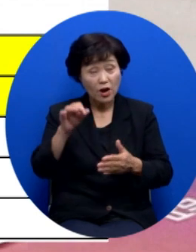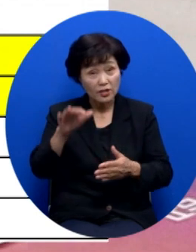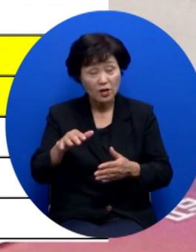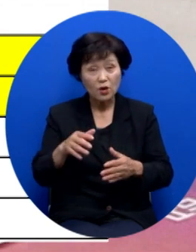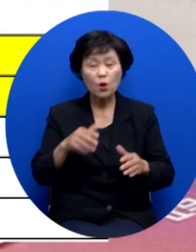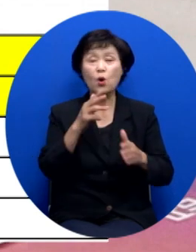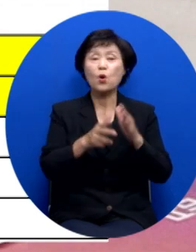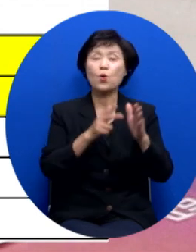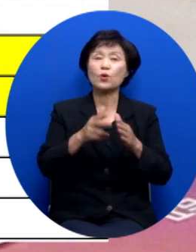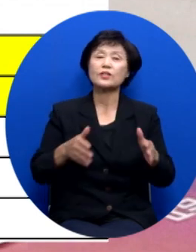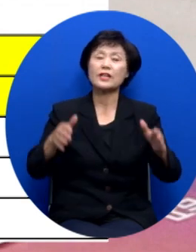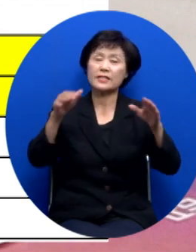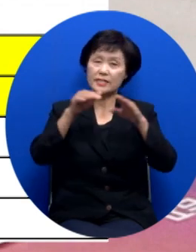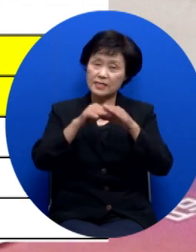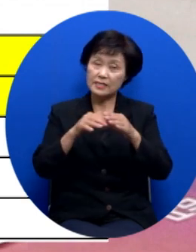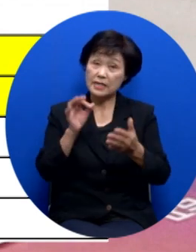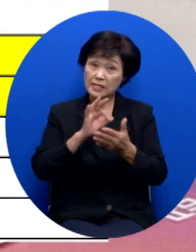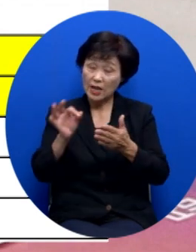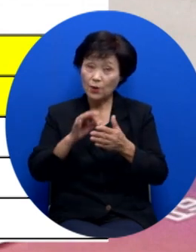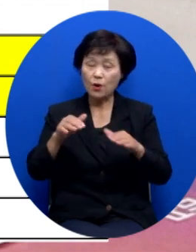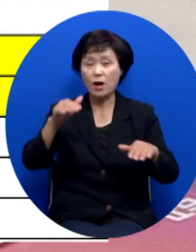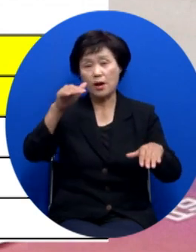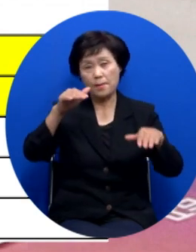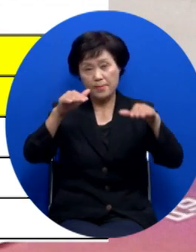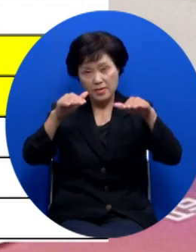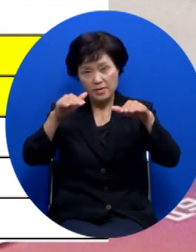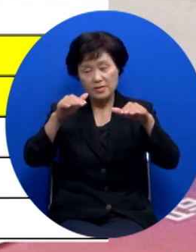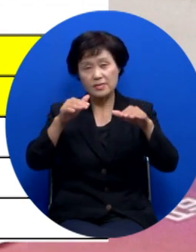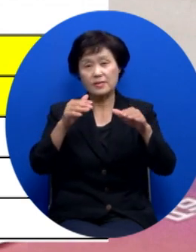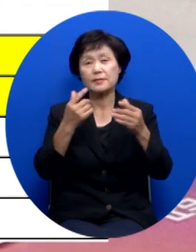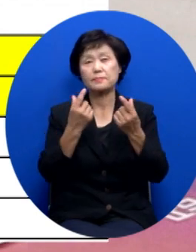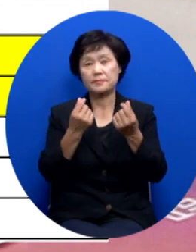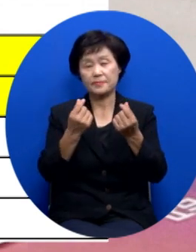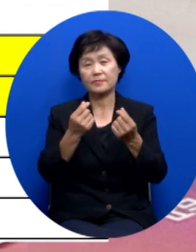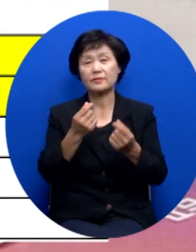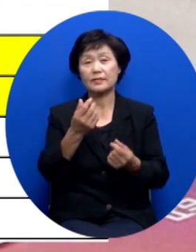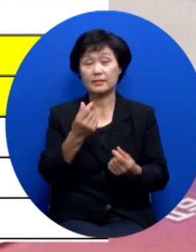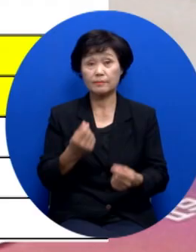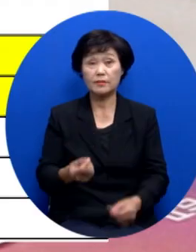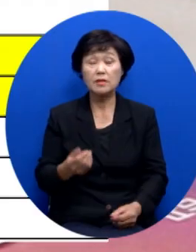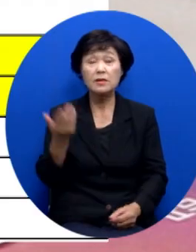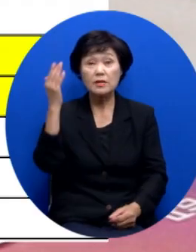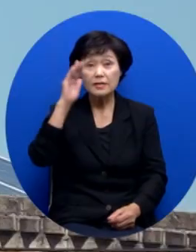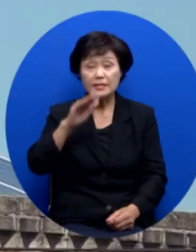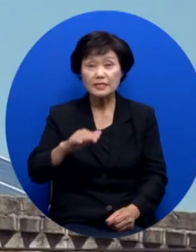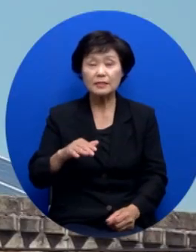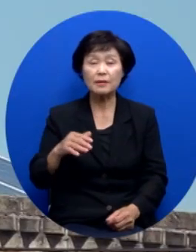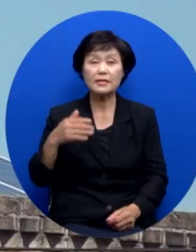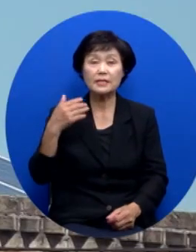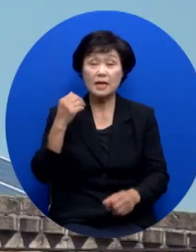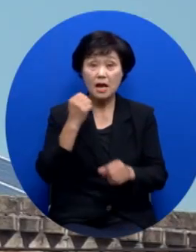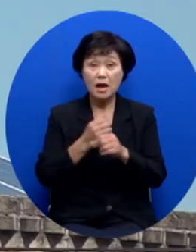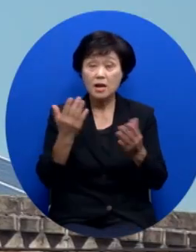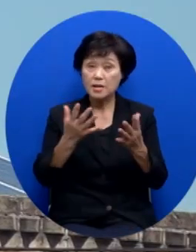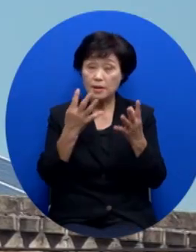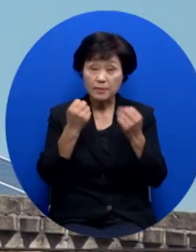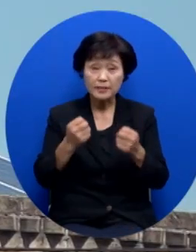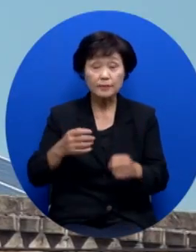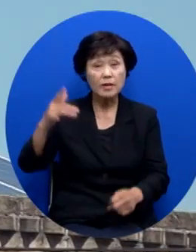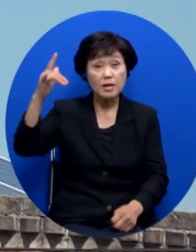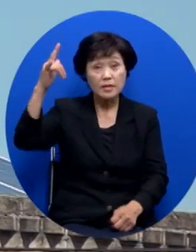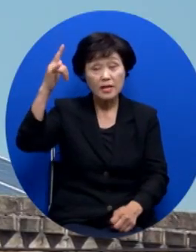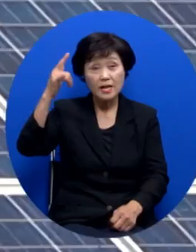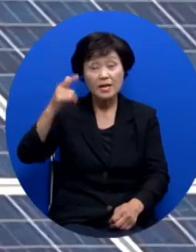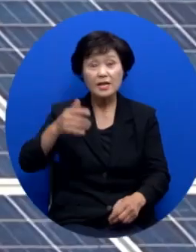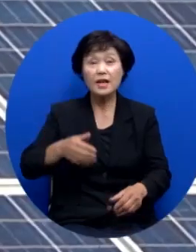단위 면적 에너지 사용량과 어깨를 나란히 하는 수준입니다. 그러나 아직 갈 길은 멉니다. 태양광 패널 같은 재생에너지